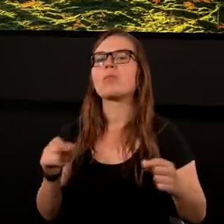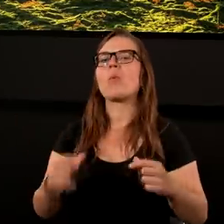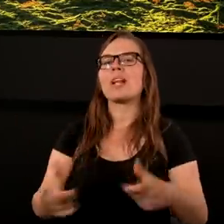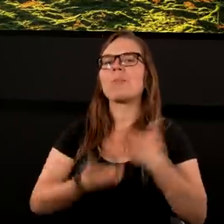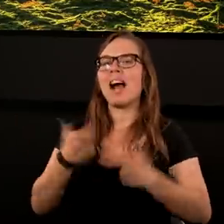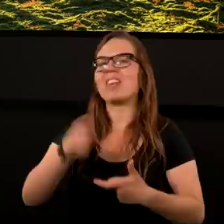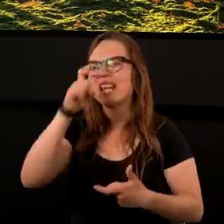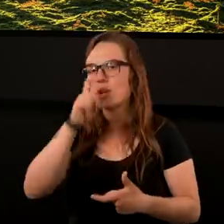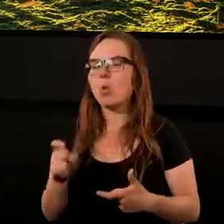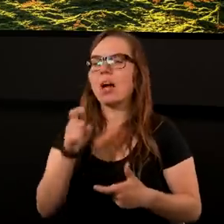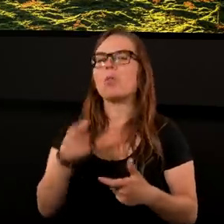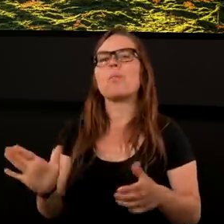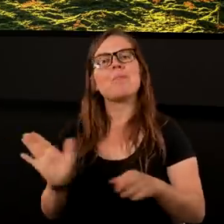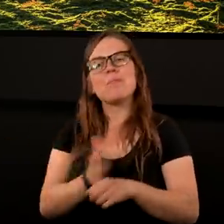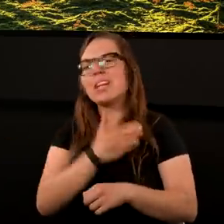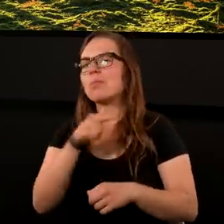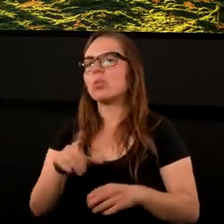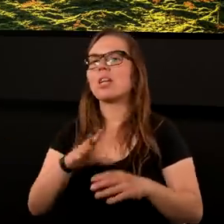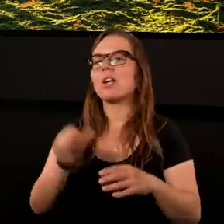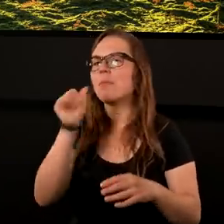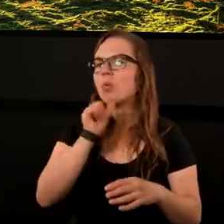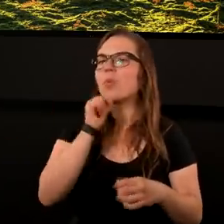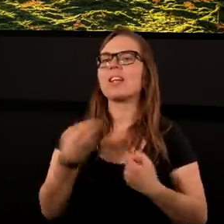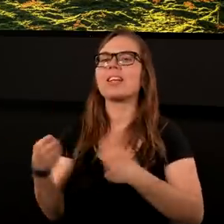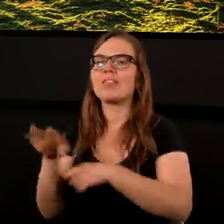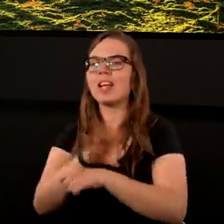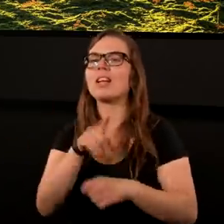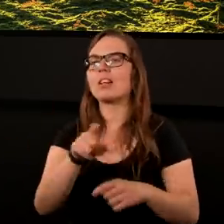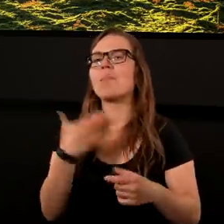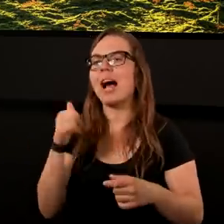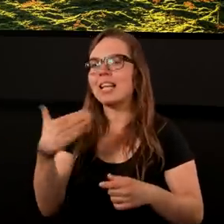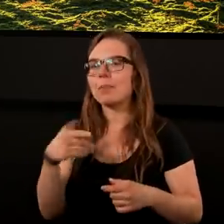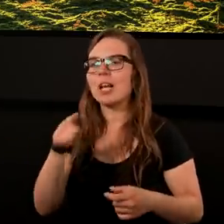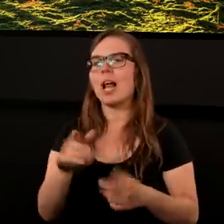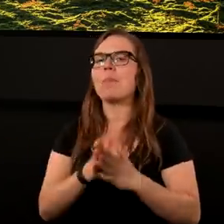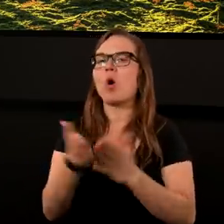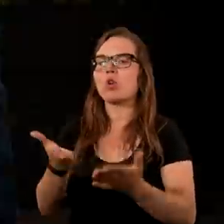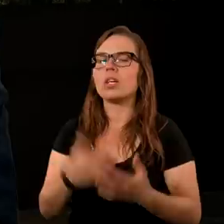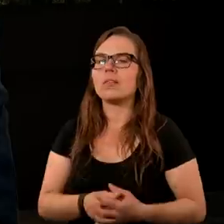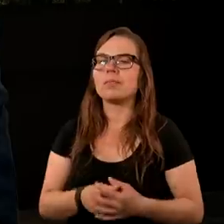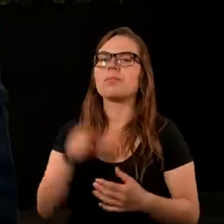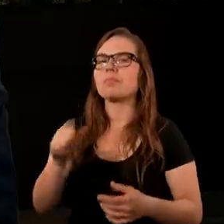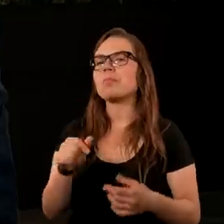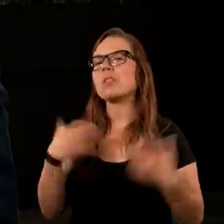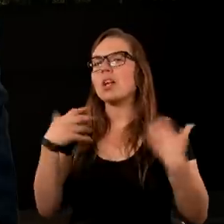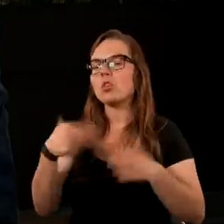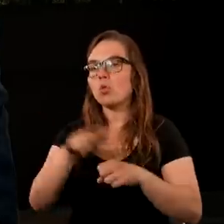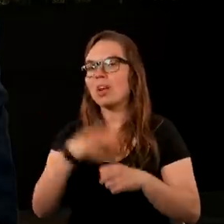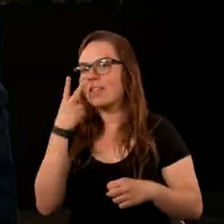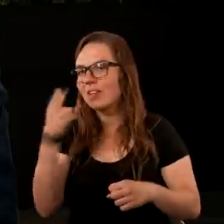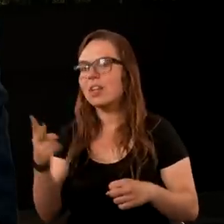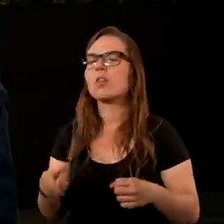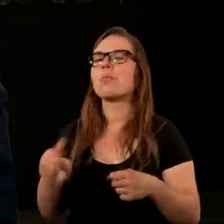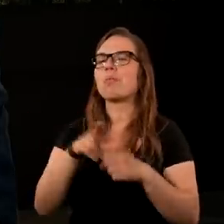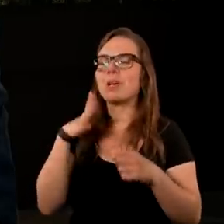sprawcy złego mimo tej próby zwiedzenia Maksymilian może o. A zwierzę, które widziałem,